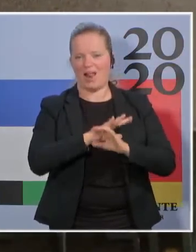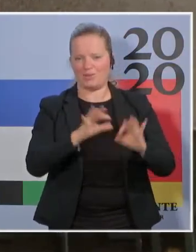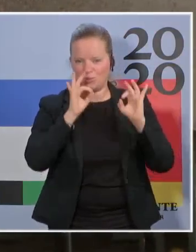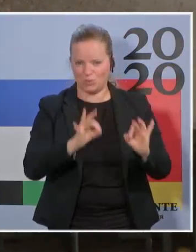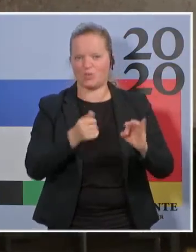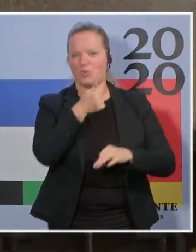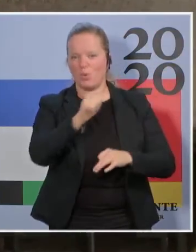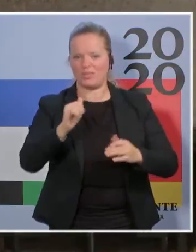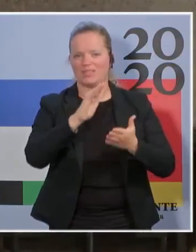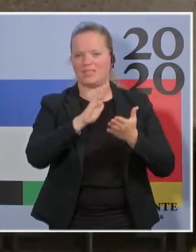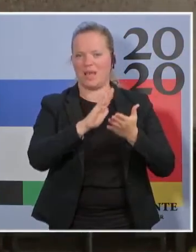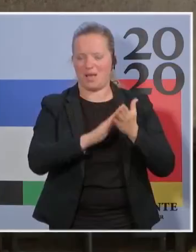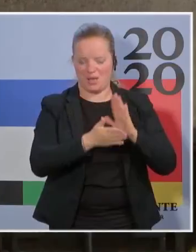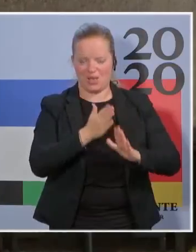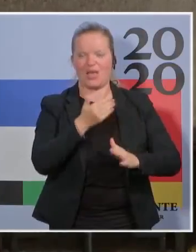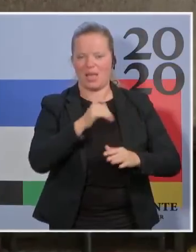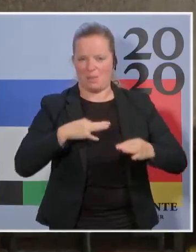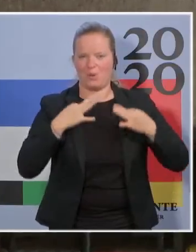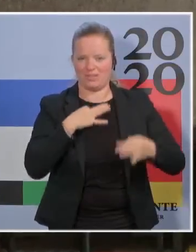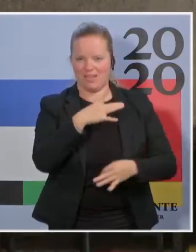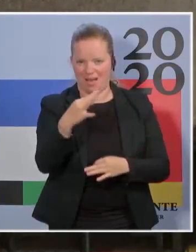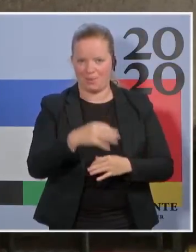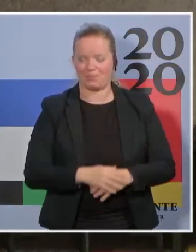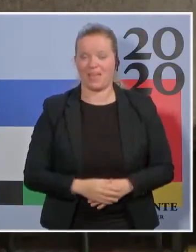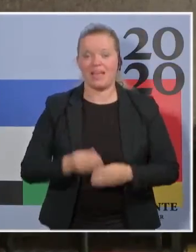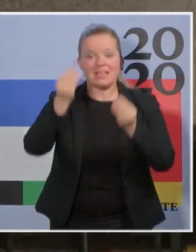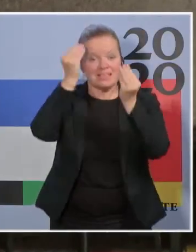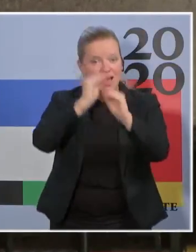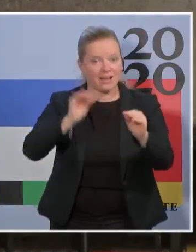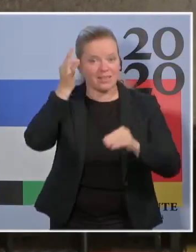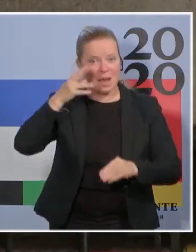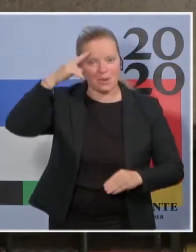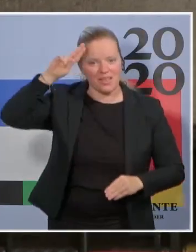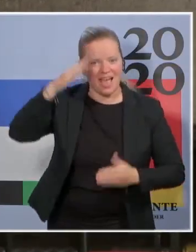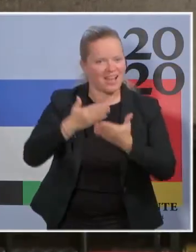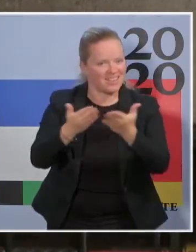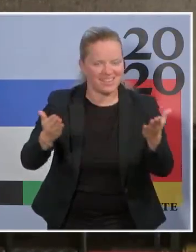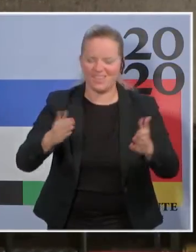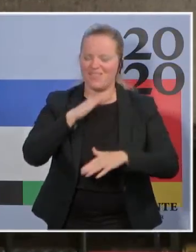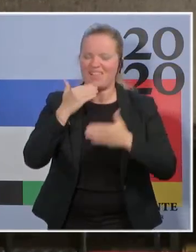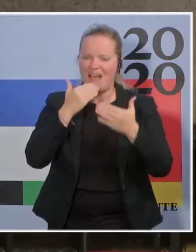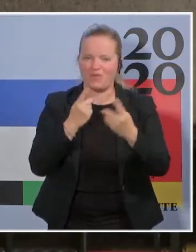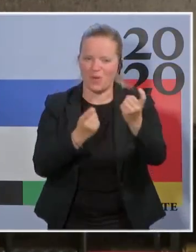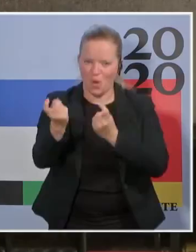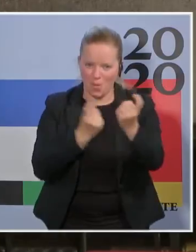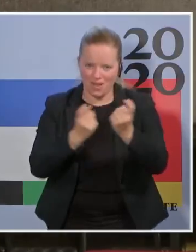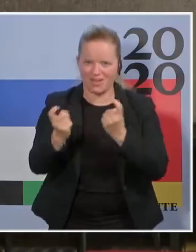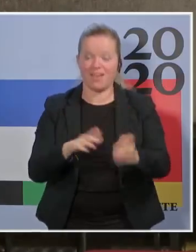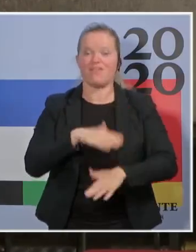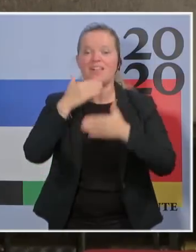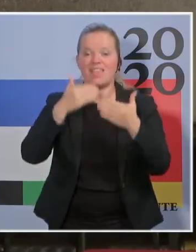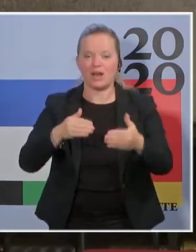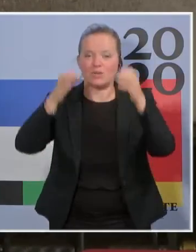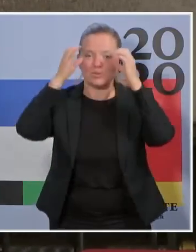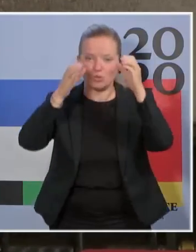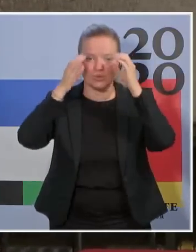verehrten Damen und Herren, ich darf mich bei Ihnen allen für Ihr Kommen bedanken. Ich bedanke mich bei den Zuschauerinnen und Zuschauern